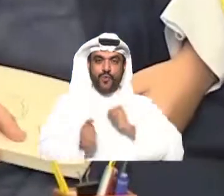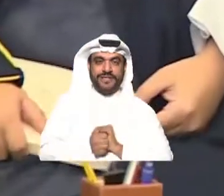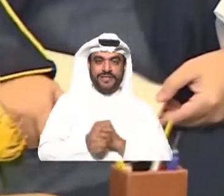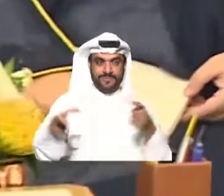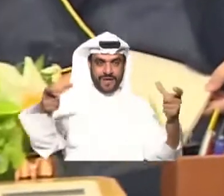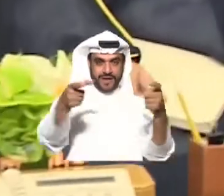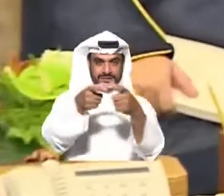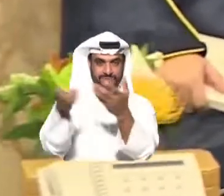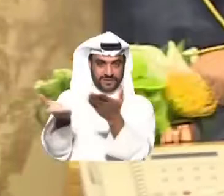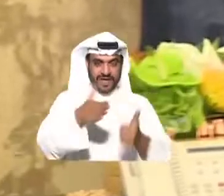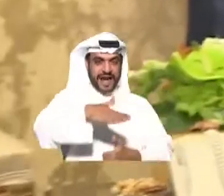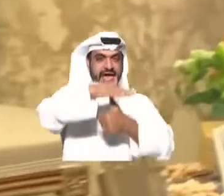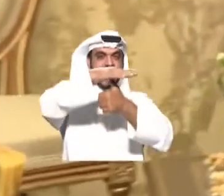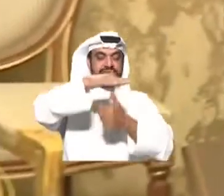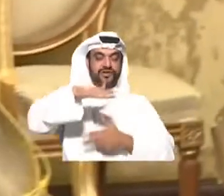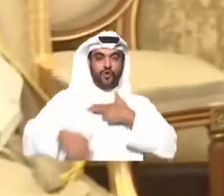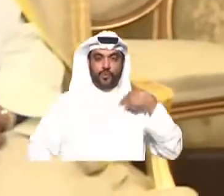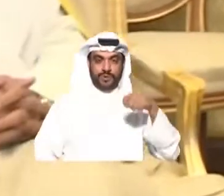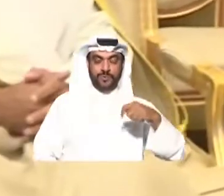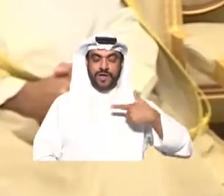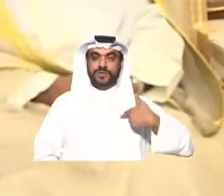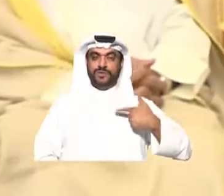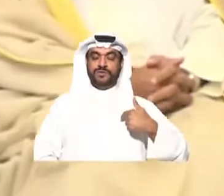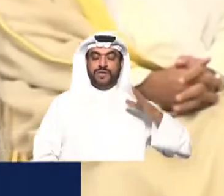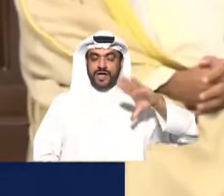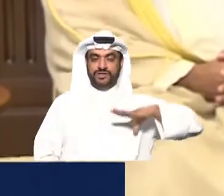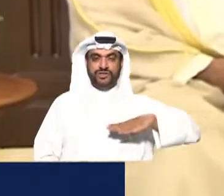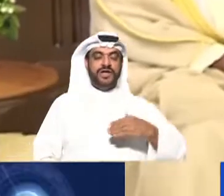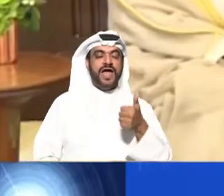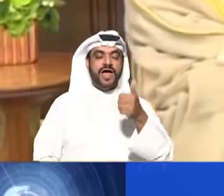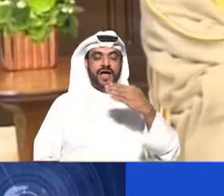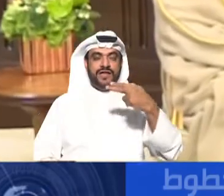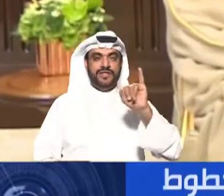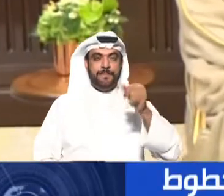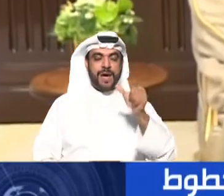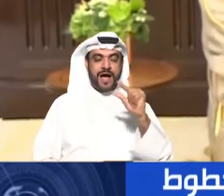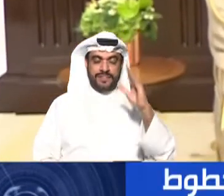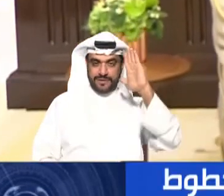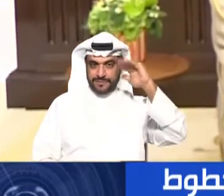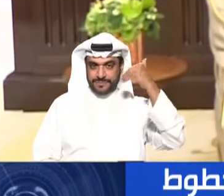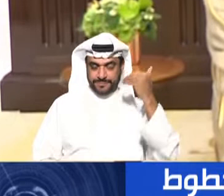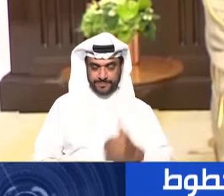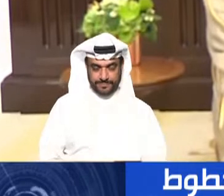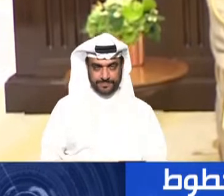المقابلة معالي رئيس ديوان رئيس مجلس الوزراء الشيخ اعتماد الخالد الأحمد الصباح.